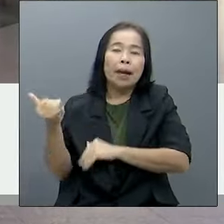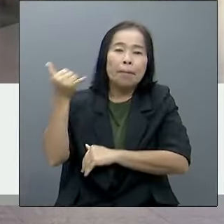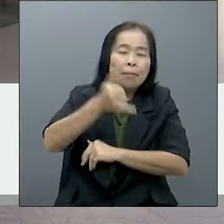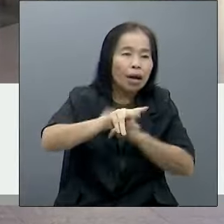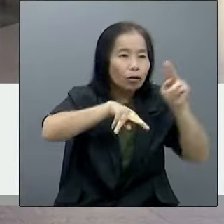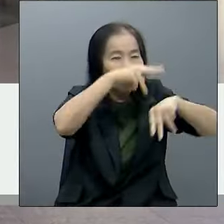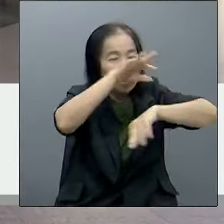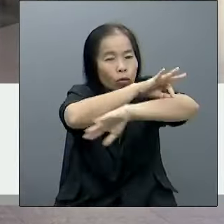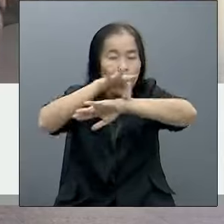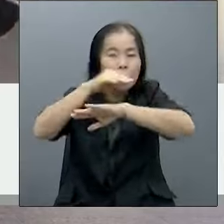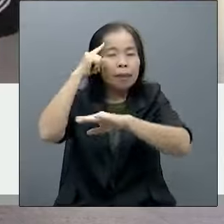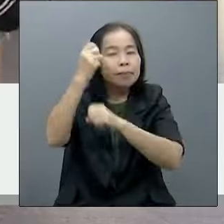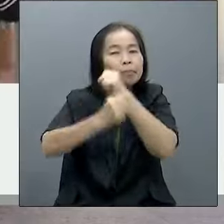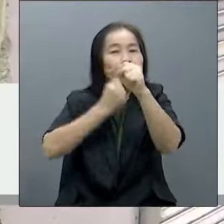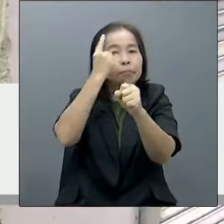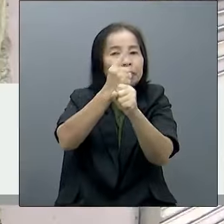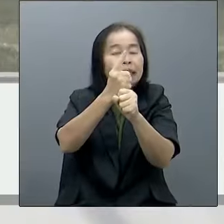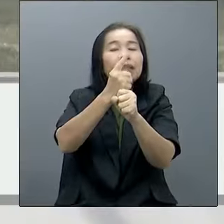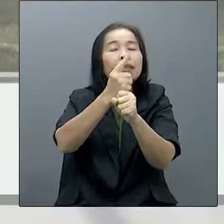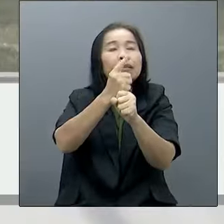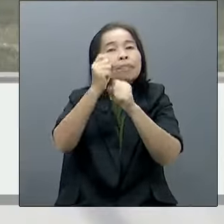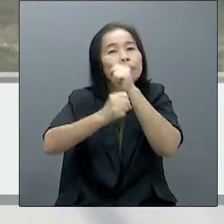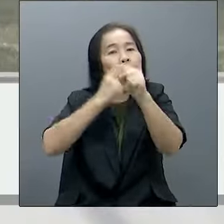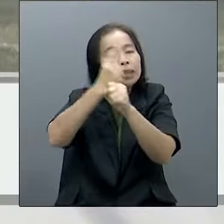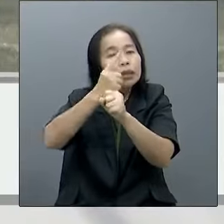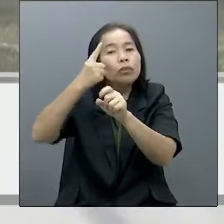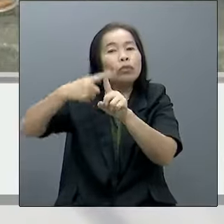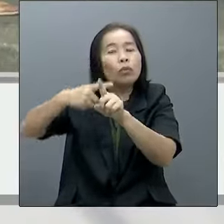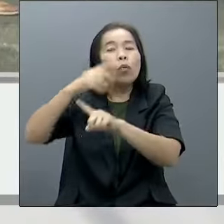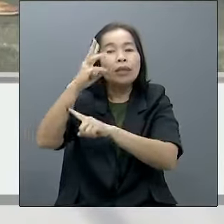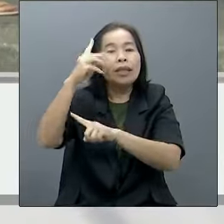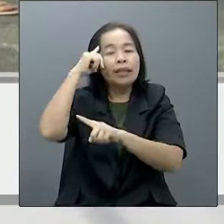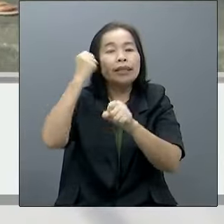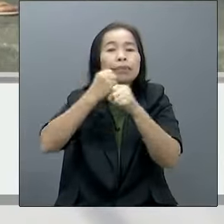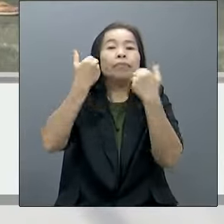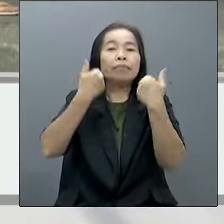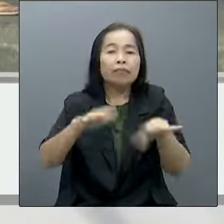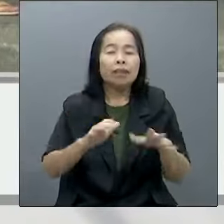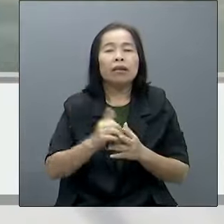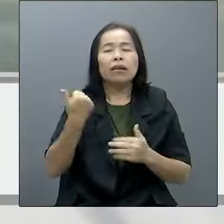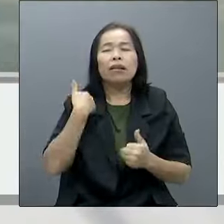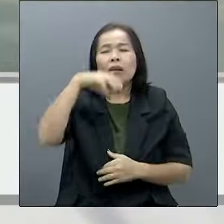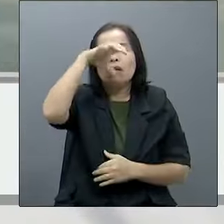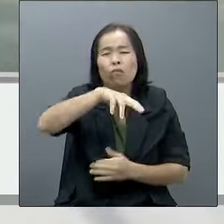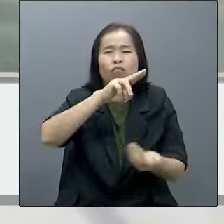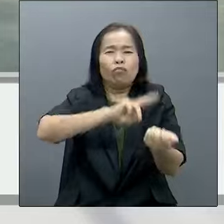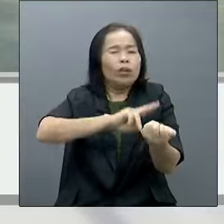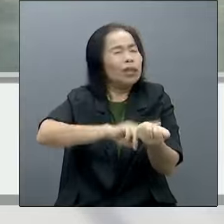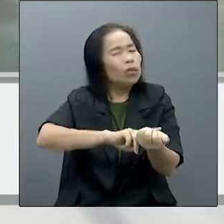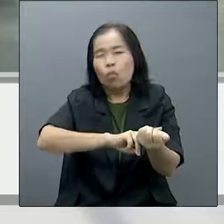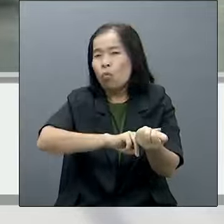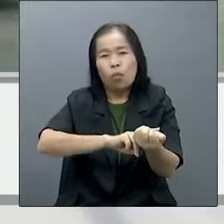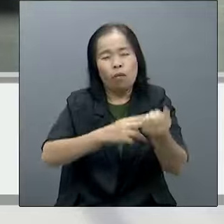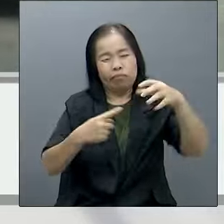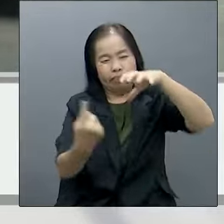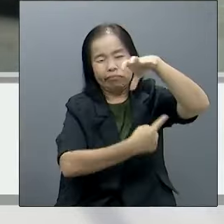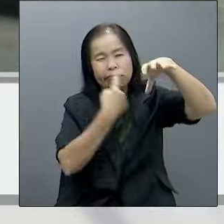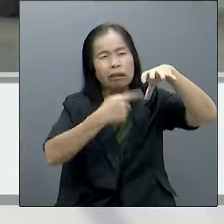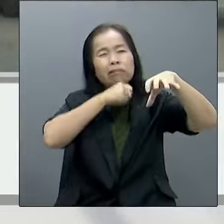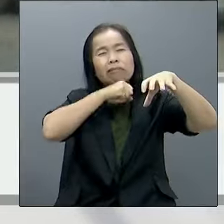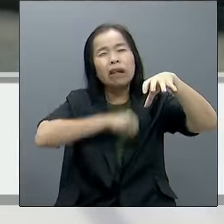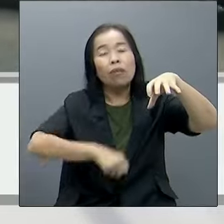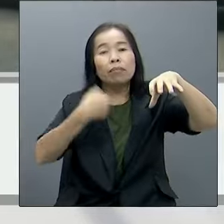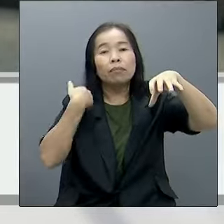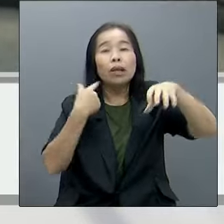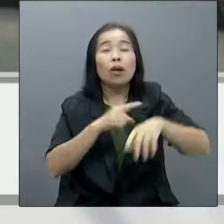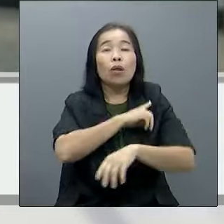งจะทำให้แล้เสรจได้คุผชม ความสุดโซมของหมอชิต 2เป็ประเด็มาก ที่บอกช่วงปีใหม่ที่ผ่านมาตั้งแต่ 27